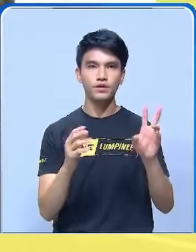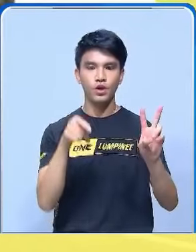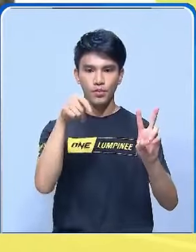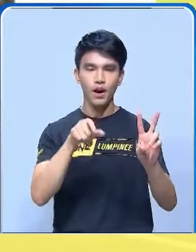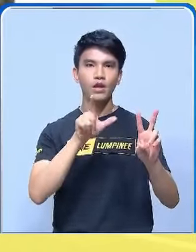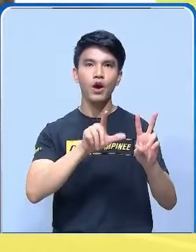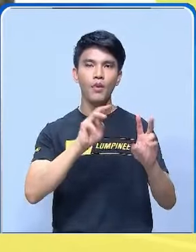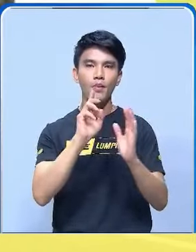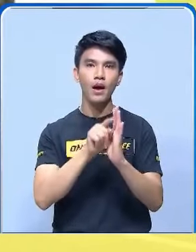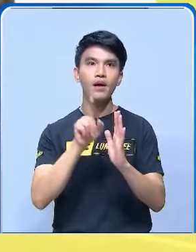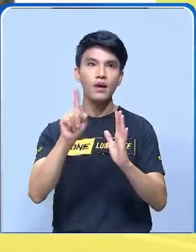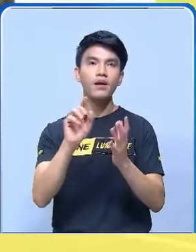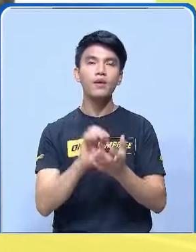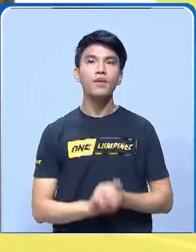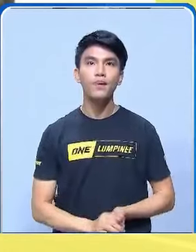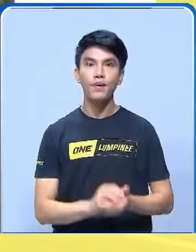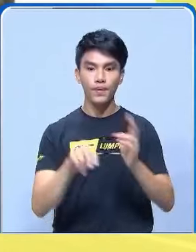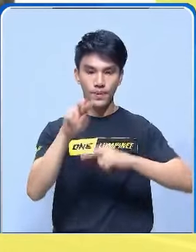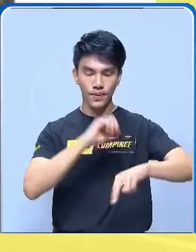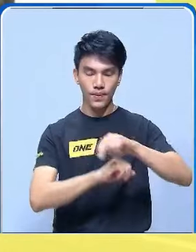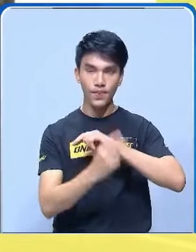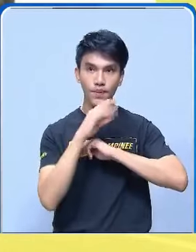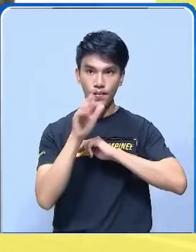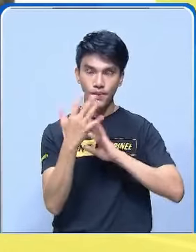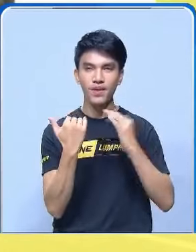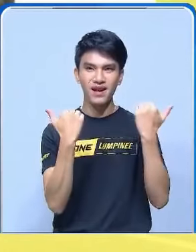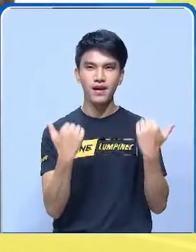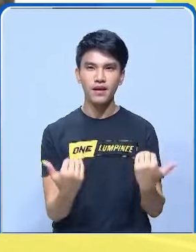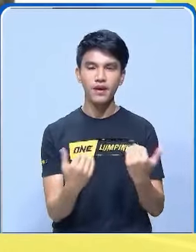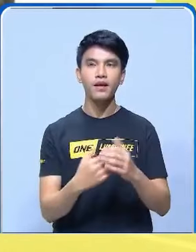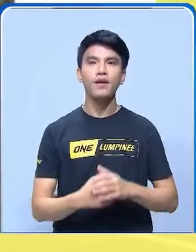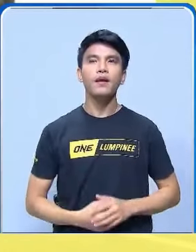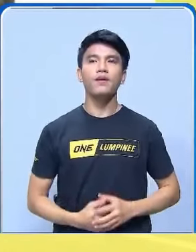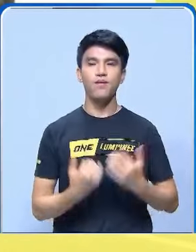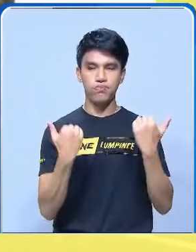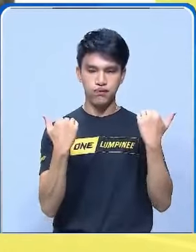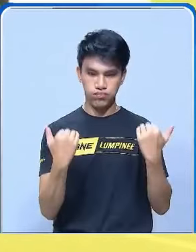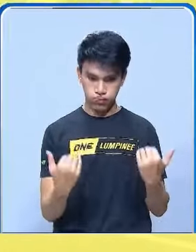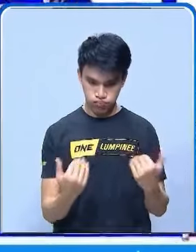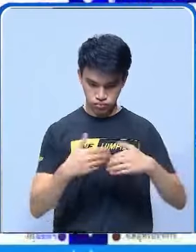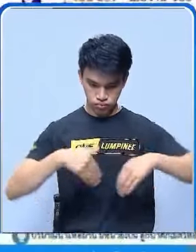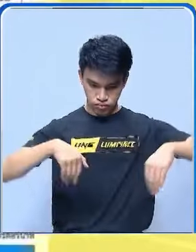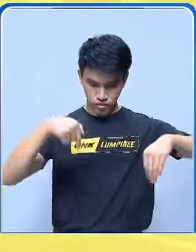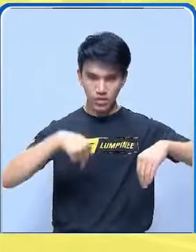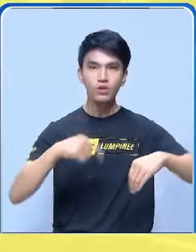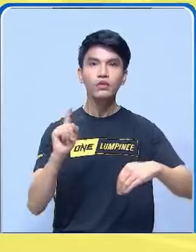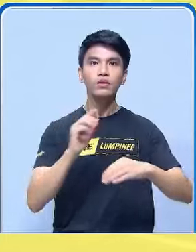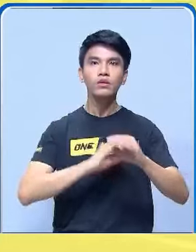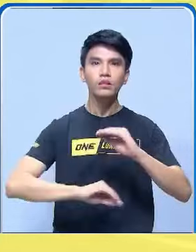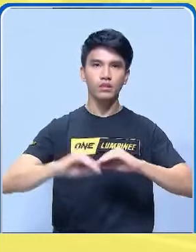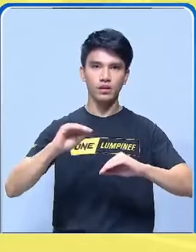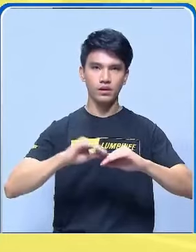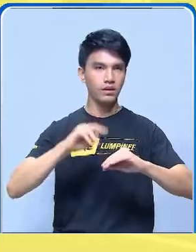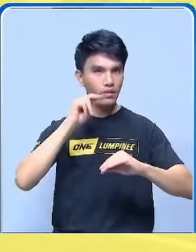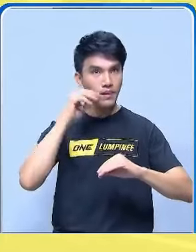ก์เมตรต่อวินาทีแล้วที่เราไปตรวจสอบข้อมูลล่าสุดเนี่ยนะครับว่าตอนนี้ปัจจุบันเขื่อนเจ้าพระยาปรับเพิ่มการระบายน้ำ